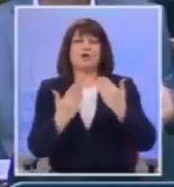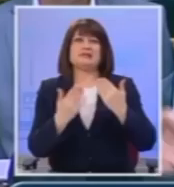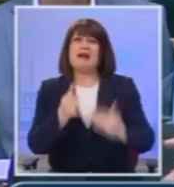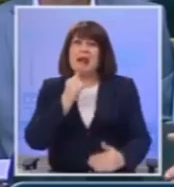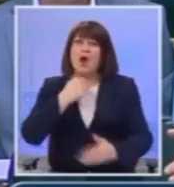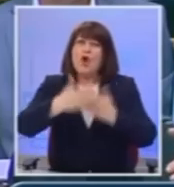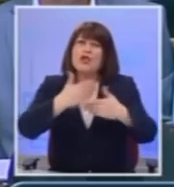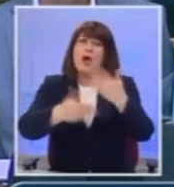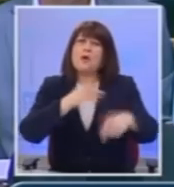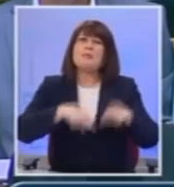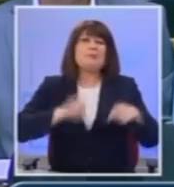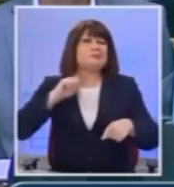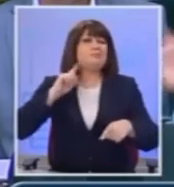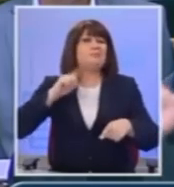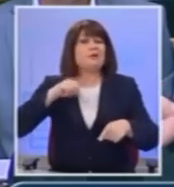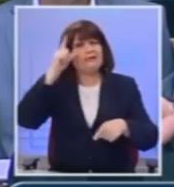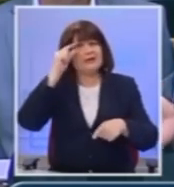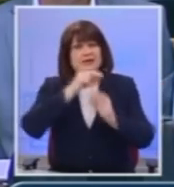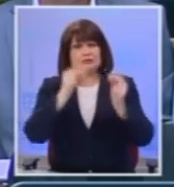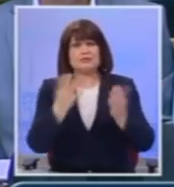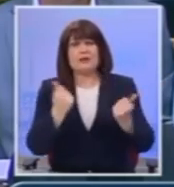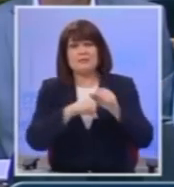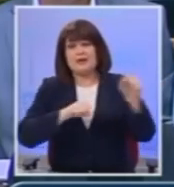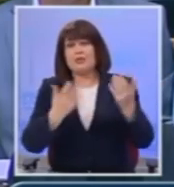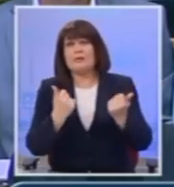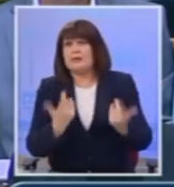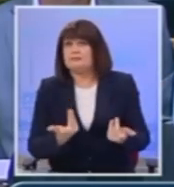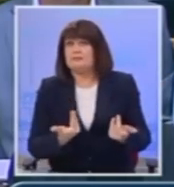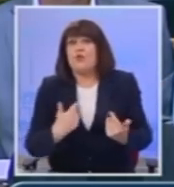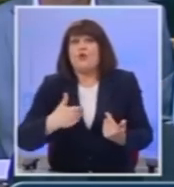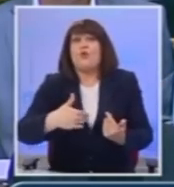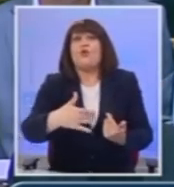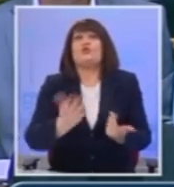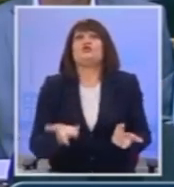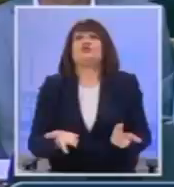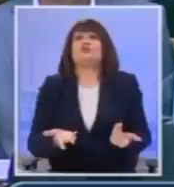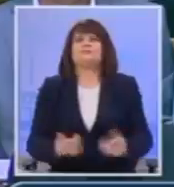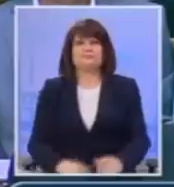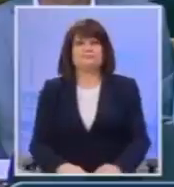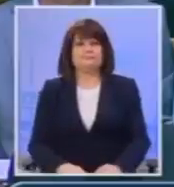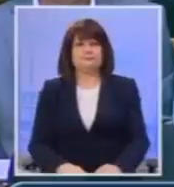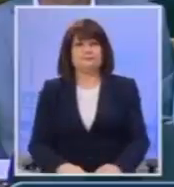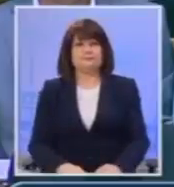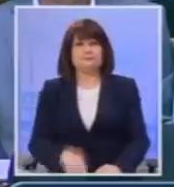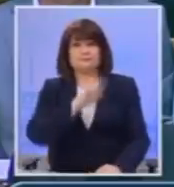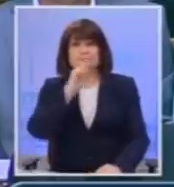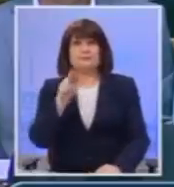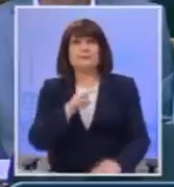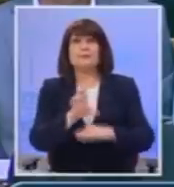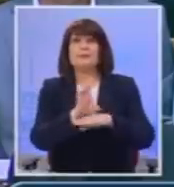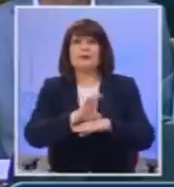αιώνιοι φοιτητές, χωρίς κανένα αποτέλεσμα. Έχουμε την κατάργηση, την πρόθεση να καταργηθεί η ηλεκτρονική